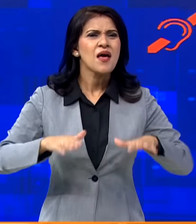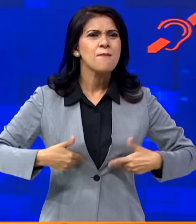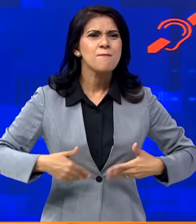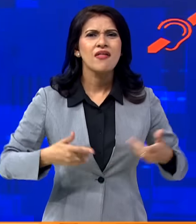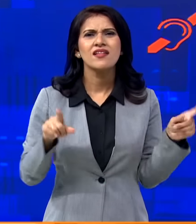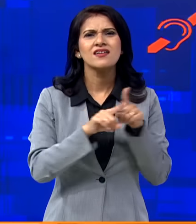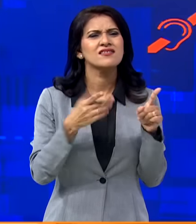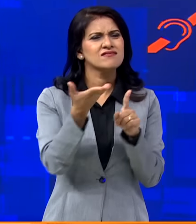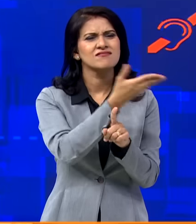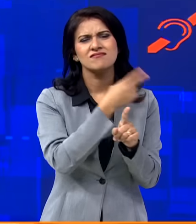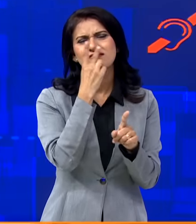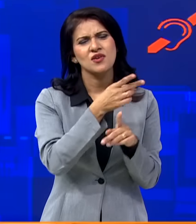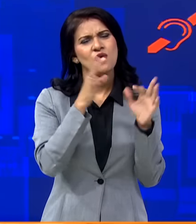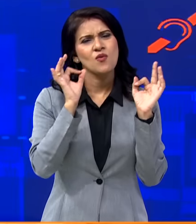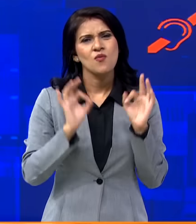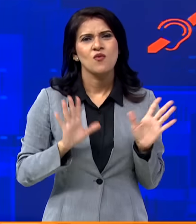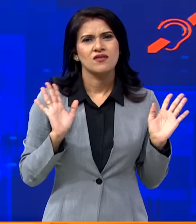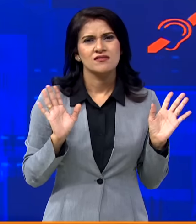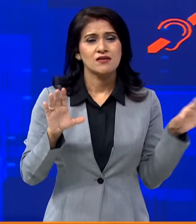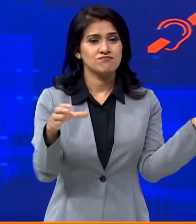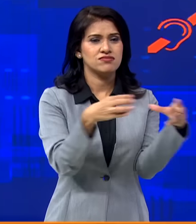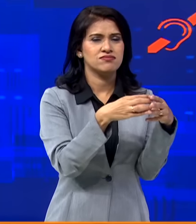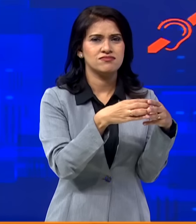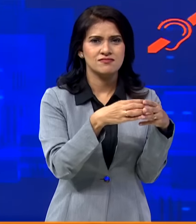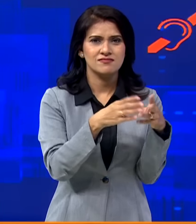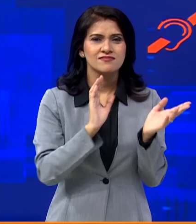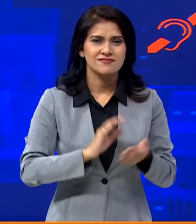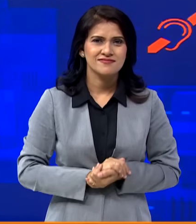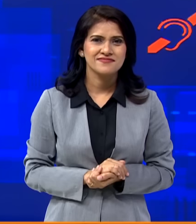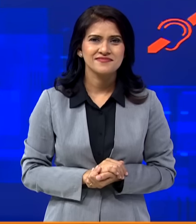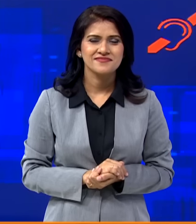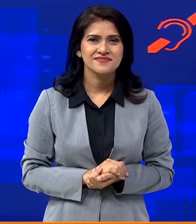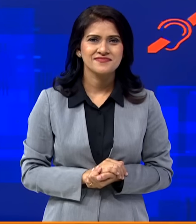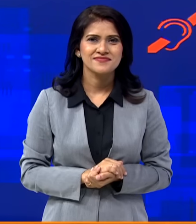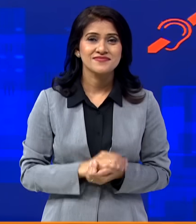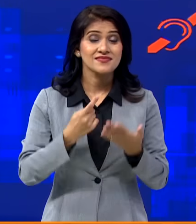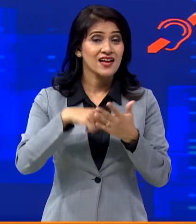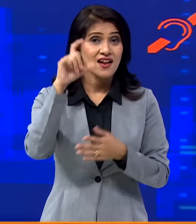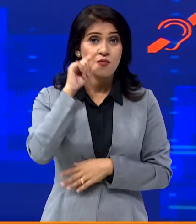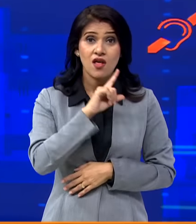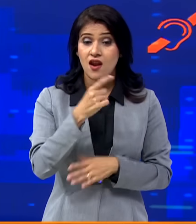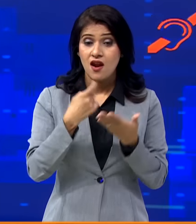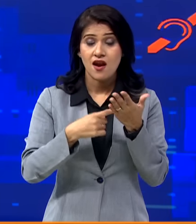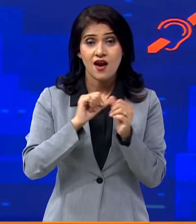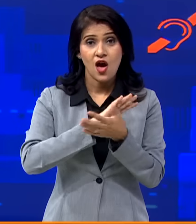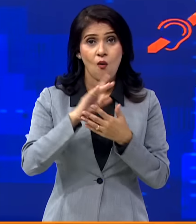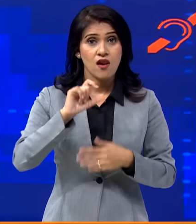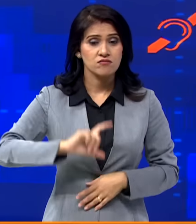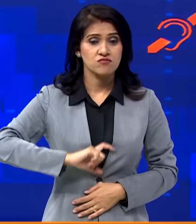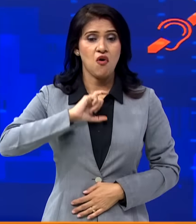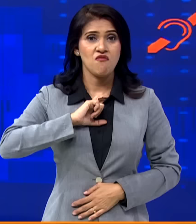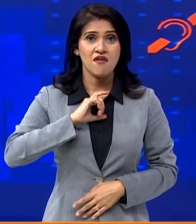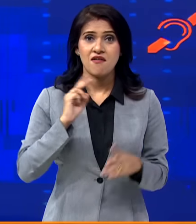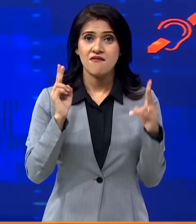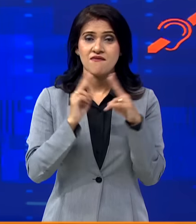होनी चाहिए लेकिन आजकल तो उनका कॉन्फिडेंस गजब का है राहुल गांधी कहते हैं कि